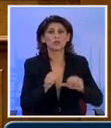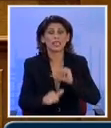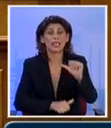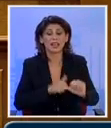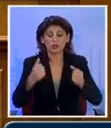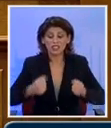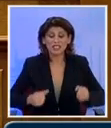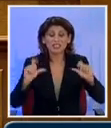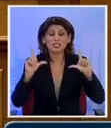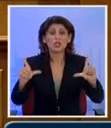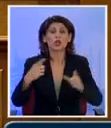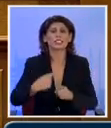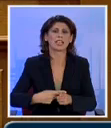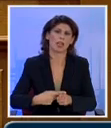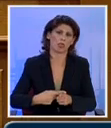και την εικόνα της χώρας μας.